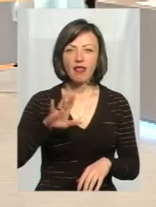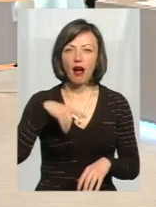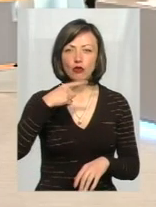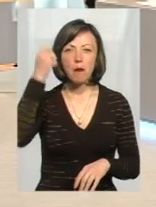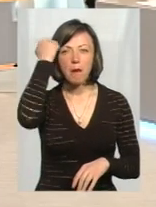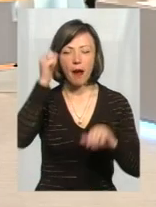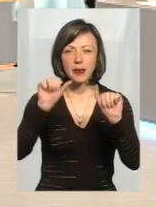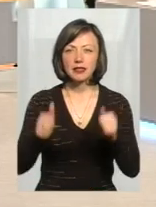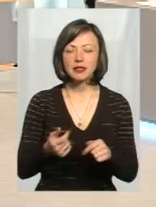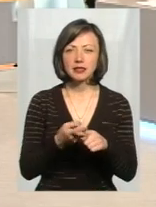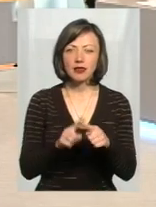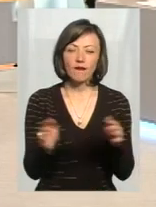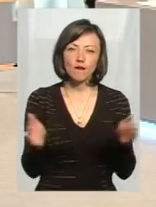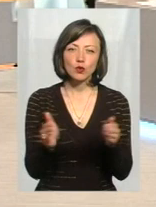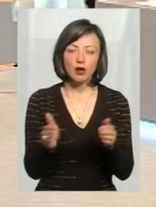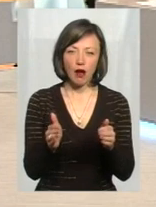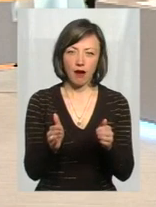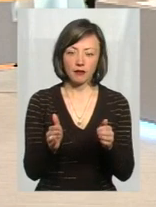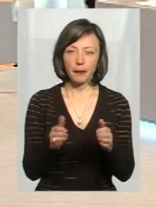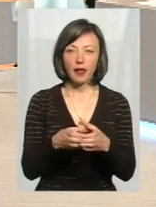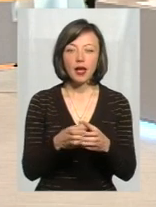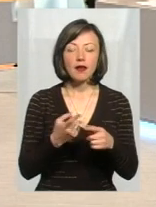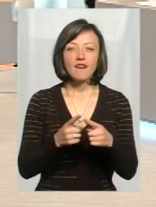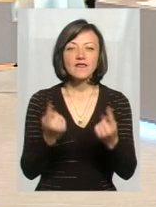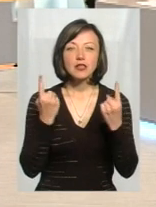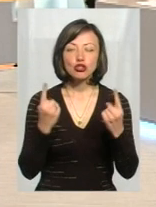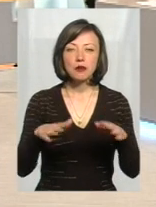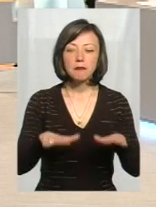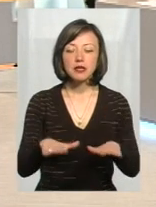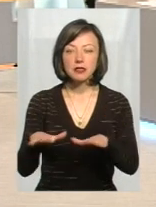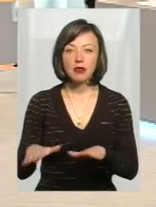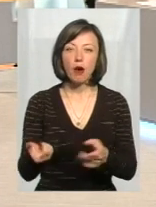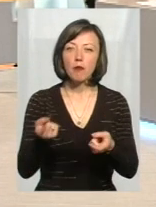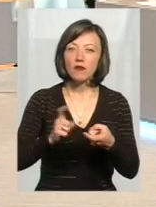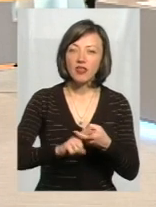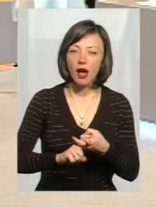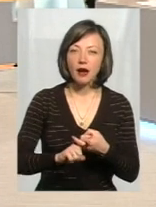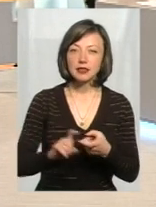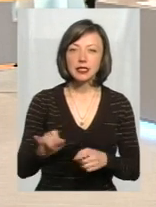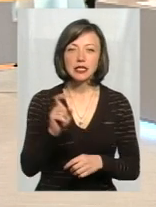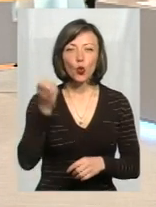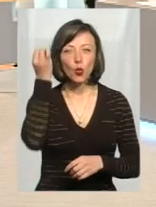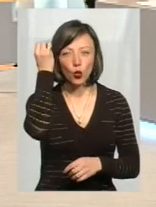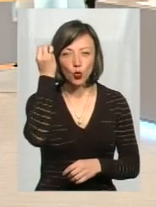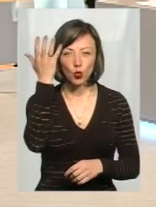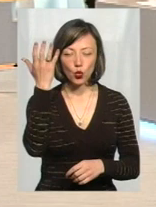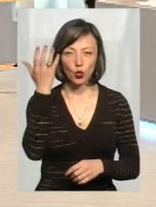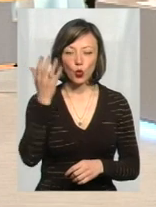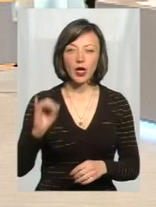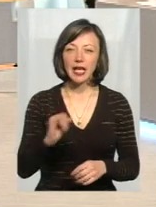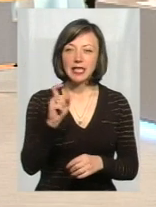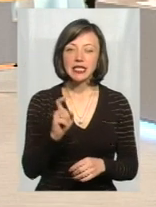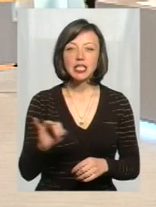пам'ятки – це дещо така більш вузька категорія, у визначних місцях, пов'язаних із культурою,